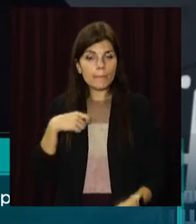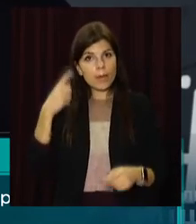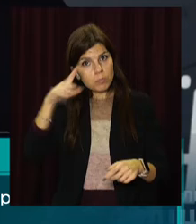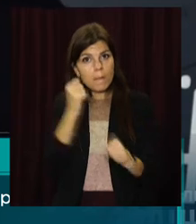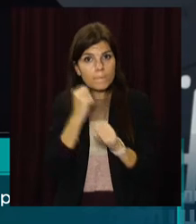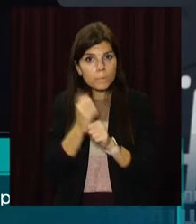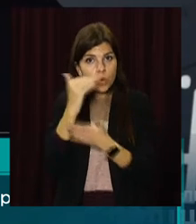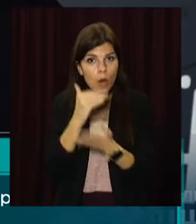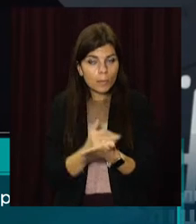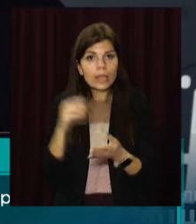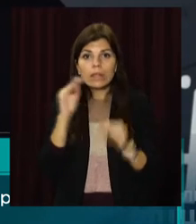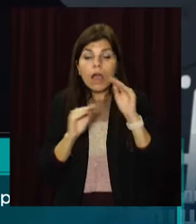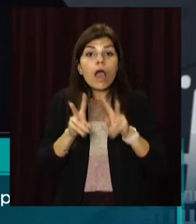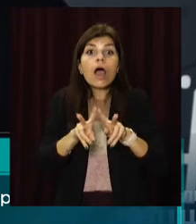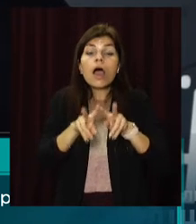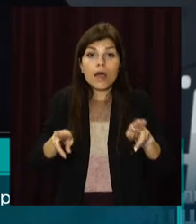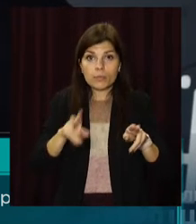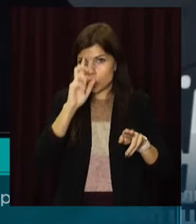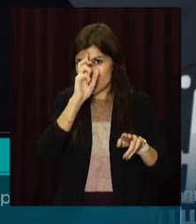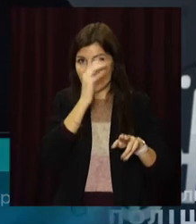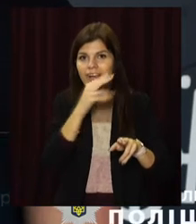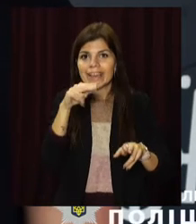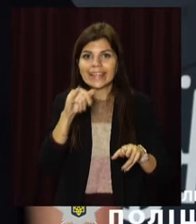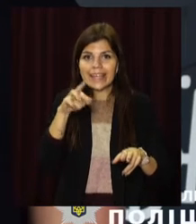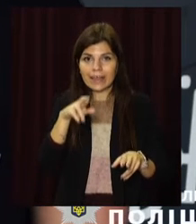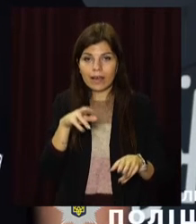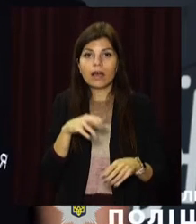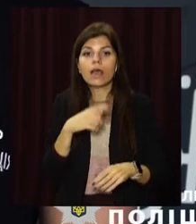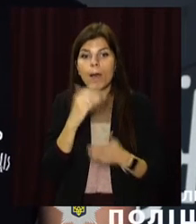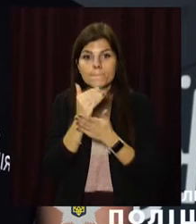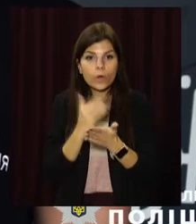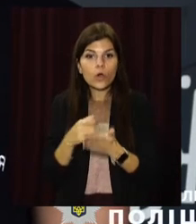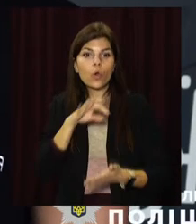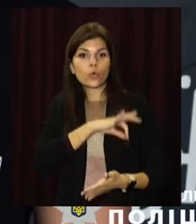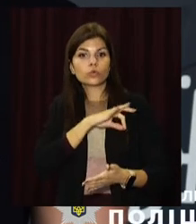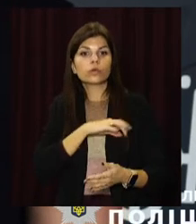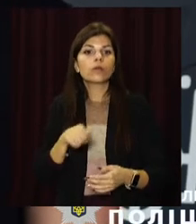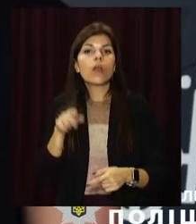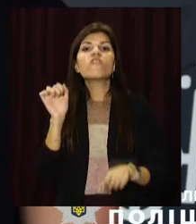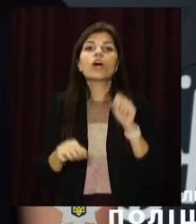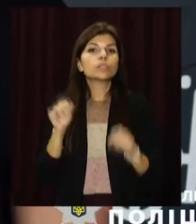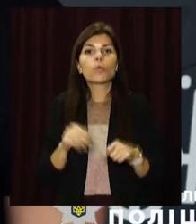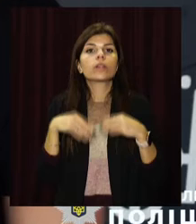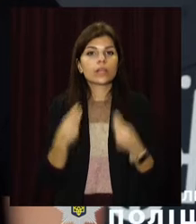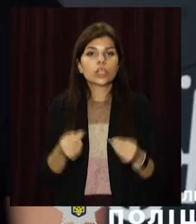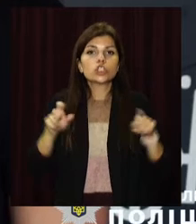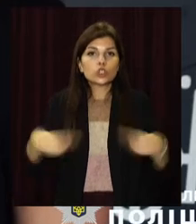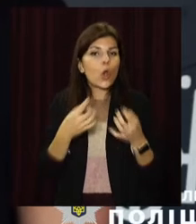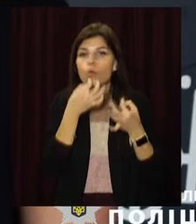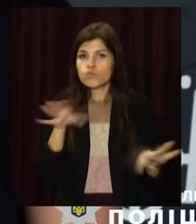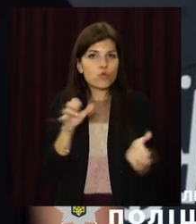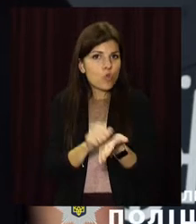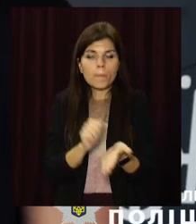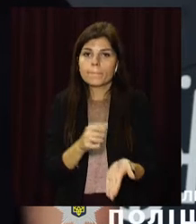смартфонів, який за дизайном був ідентичний до державного застосунку «Дія». У фейковій програмі користувачам надавалась можливість створити собі